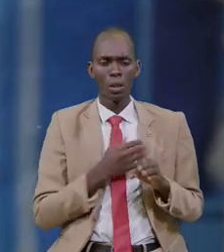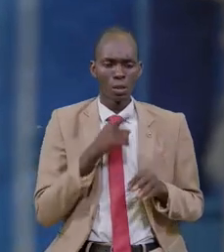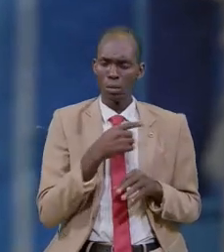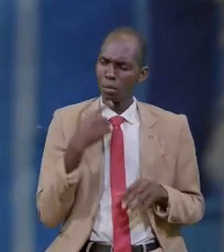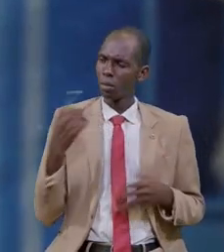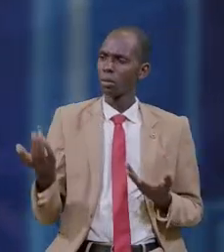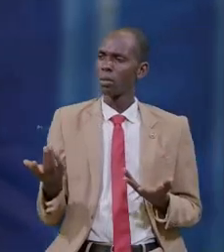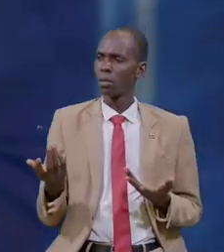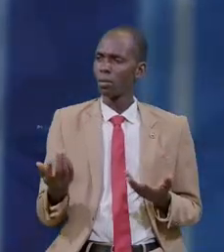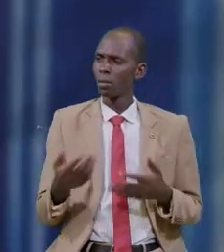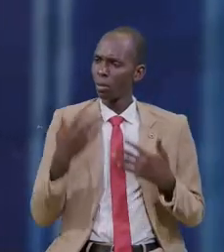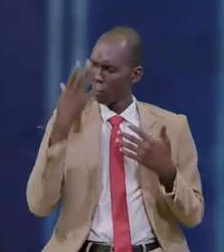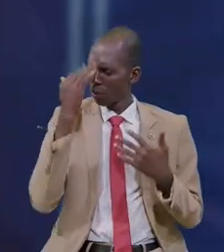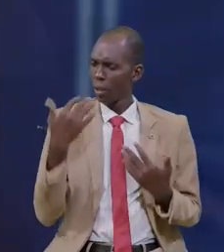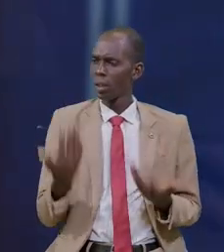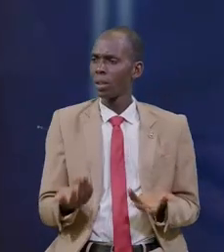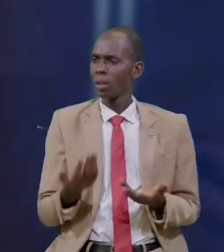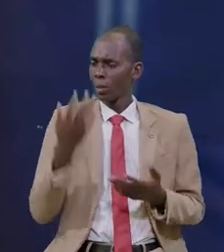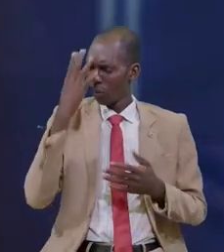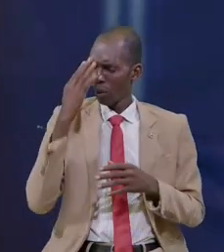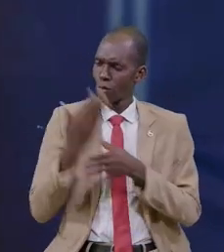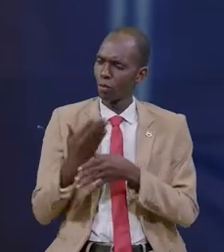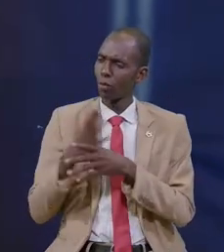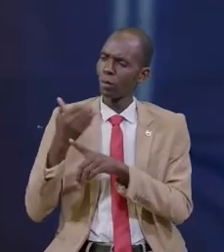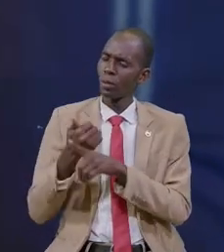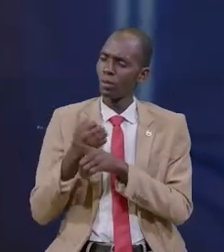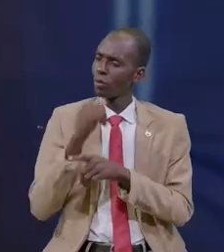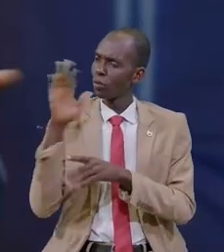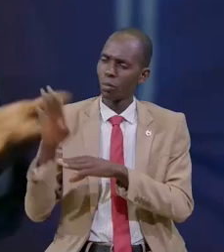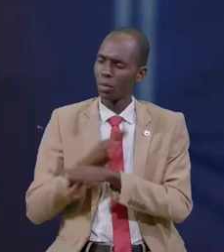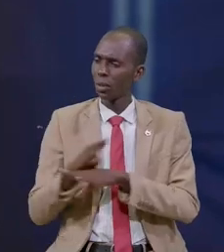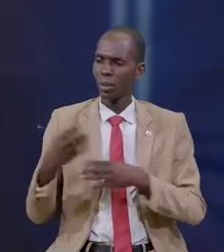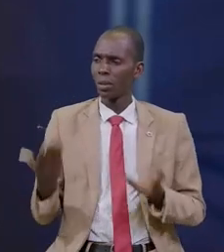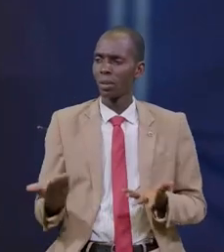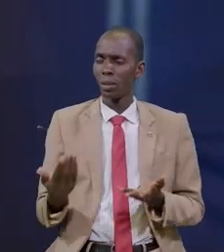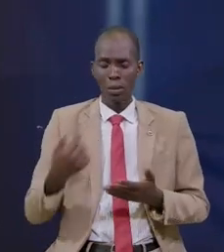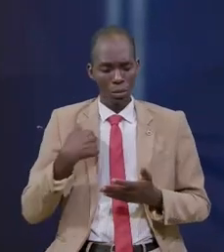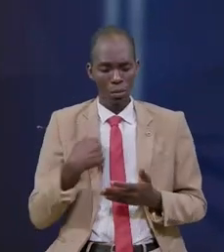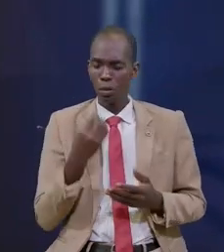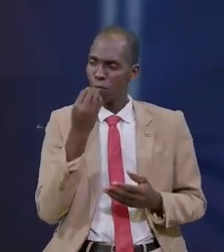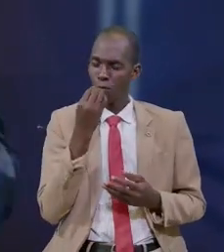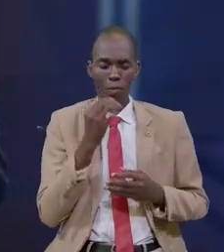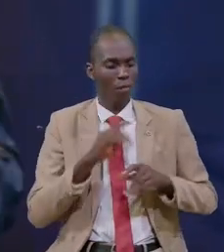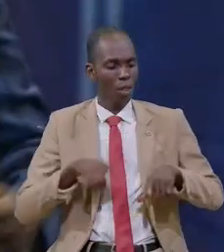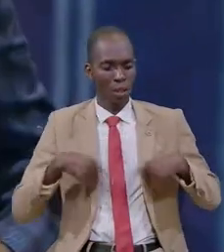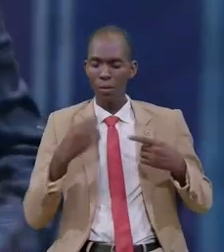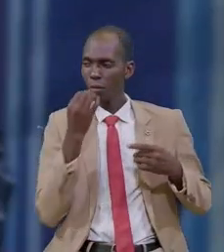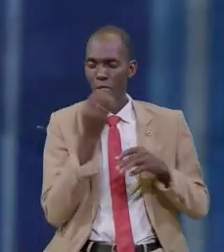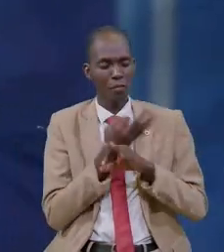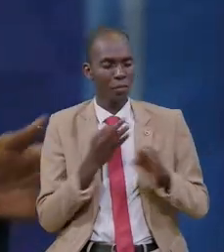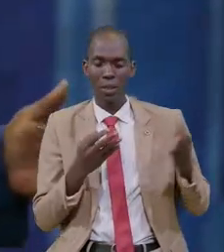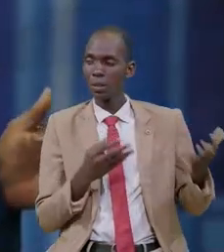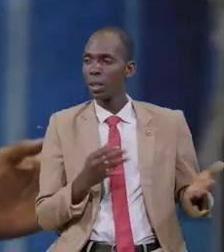pourquoi vous êtes dérangé comme ça? Ici, je mange gratuitement. Ici, j'ai un lit où je me couche.